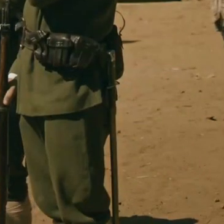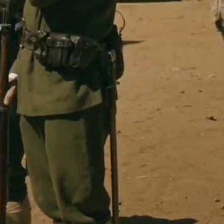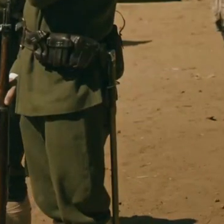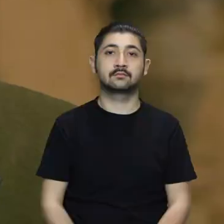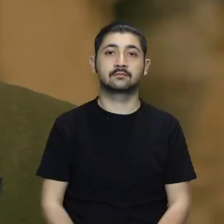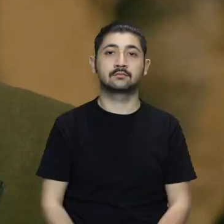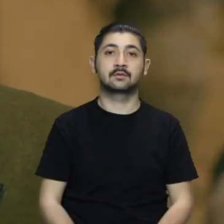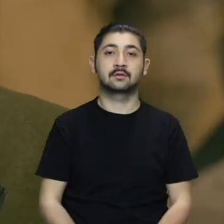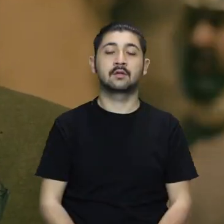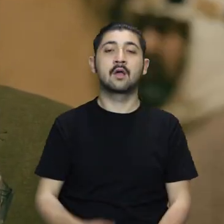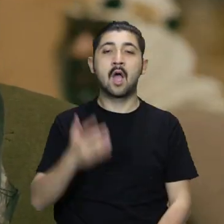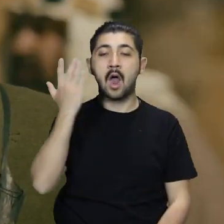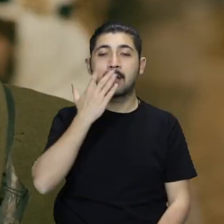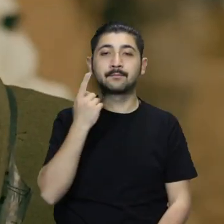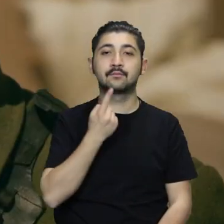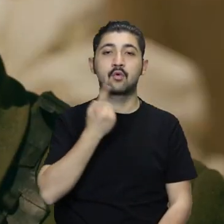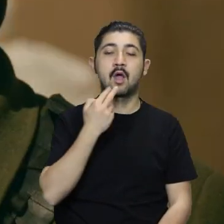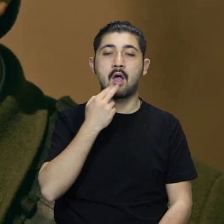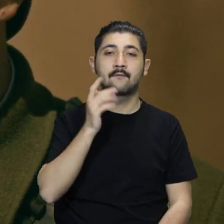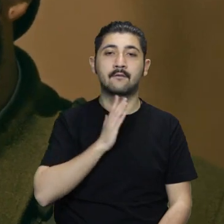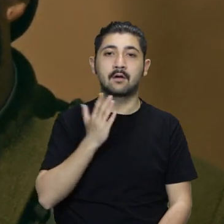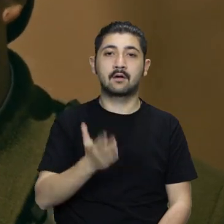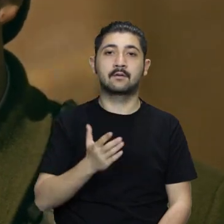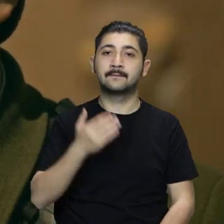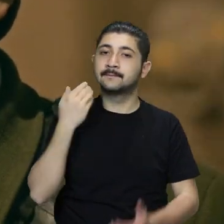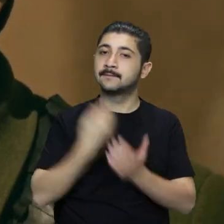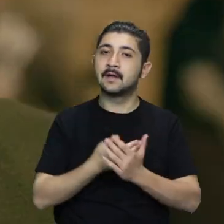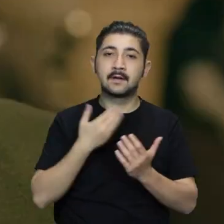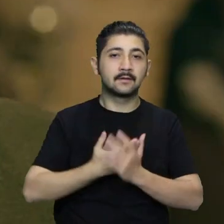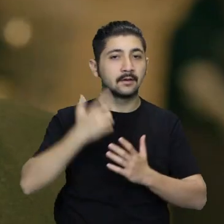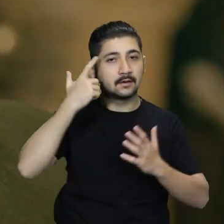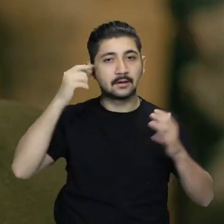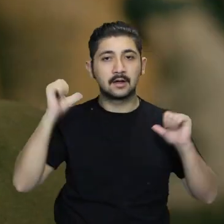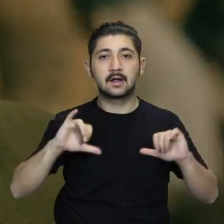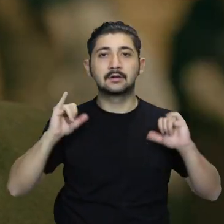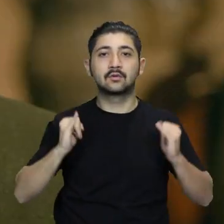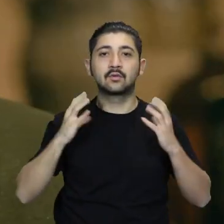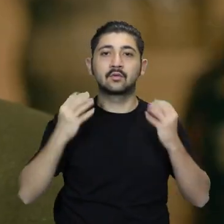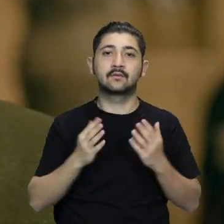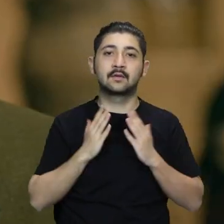İnna illahi ve inna ileyhi raciun. Vay başımıza gelenler.